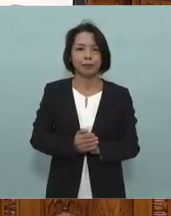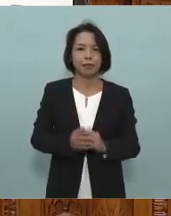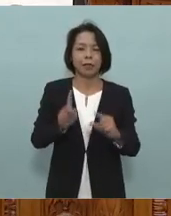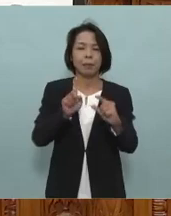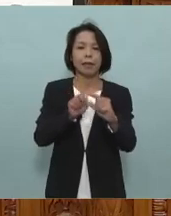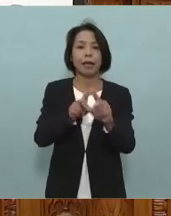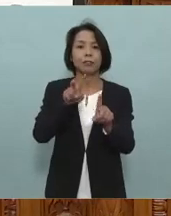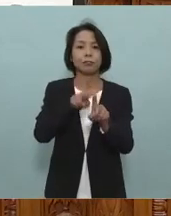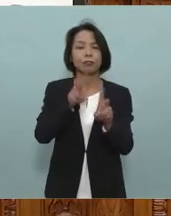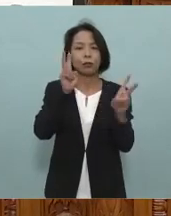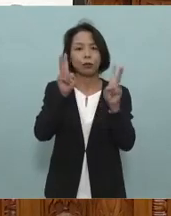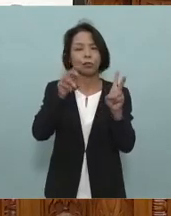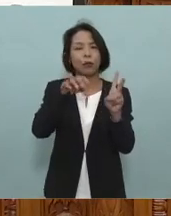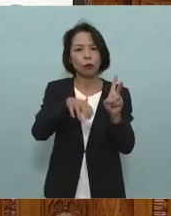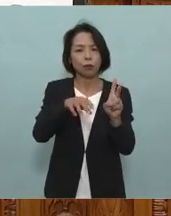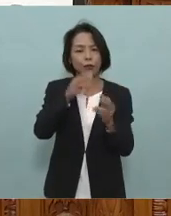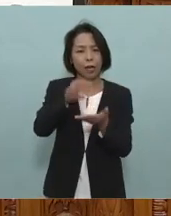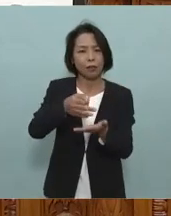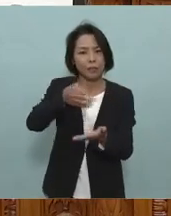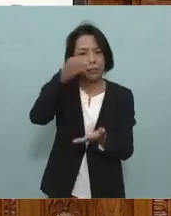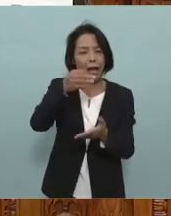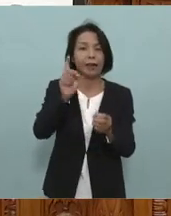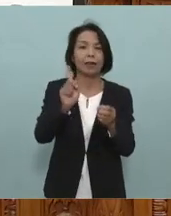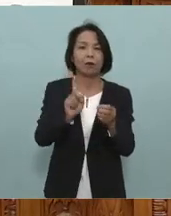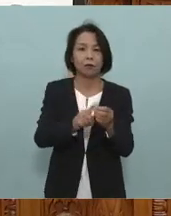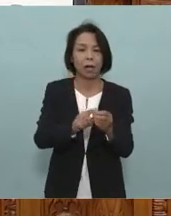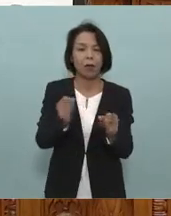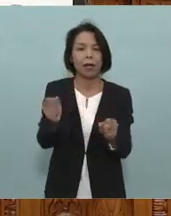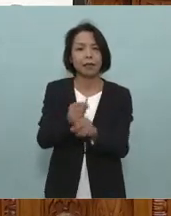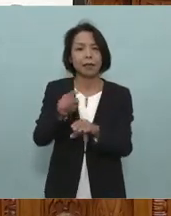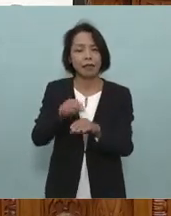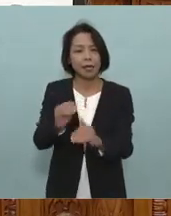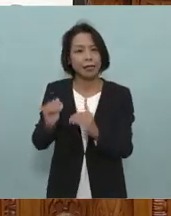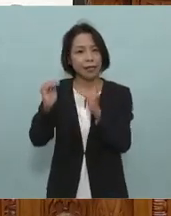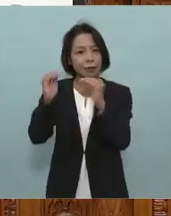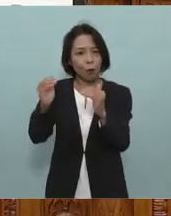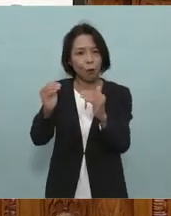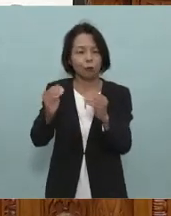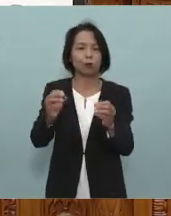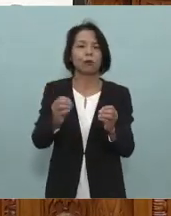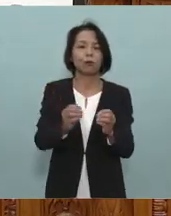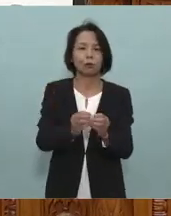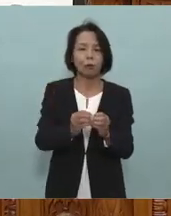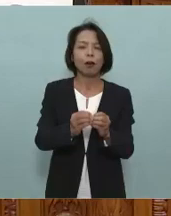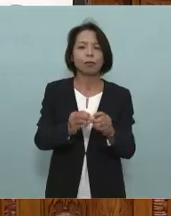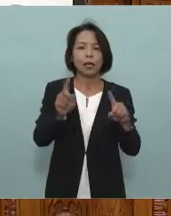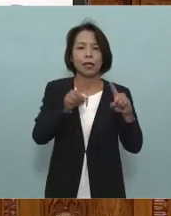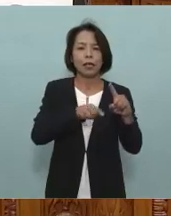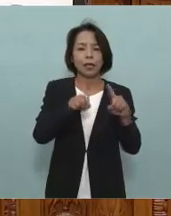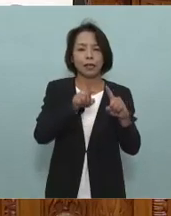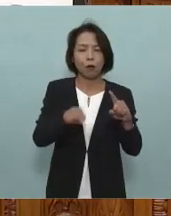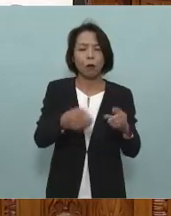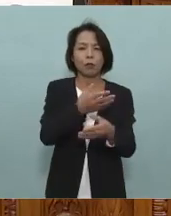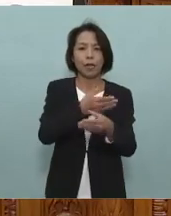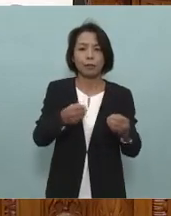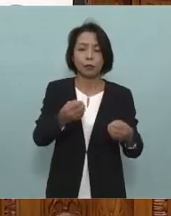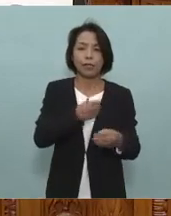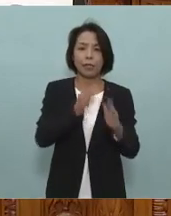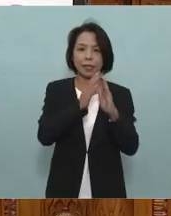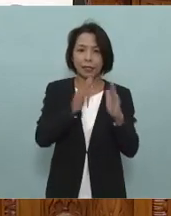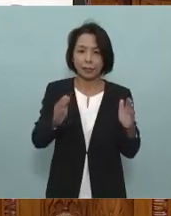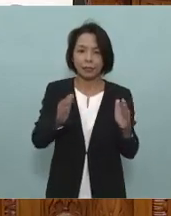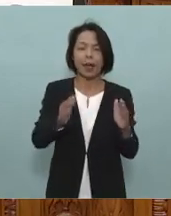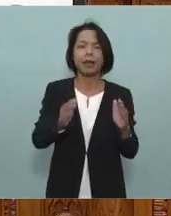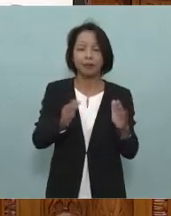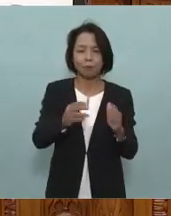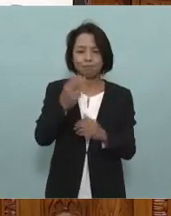小企業における賃上げに向け生産性向上とともに公正取引委員会等の執行